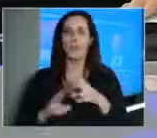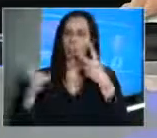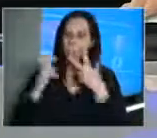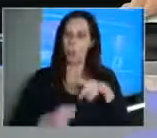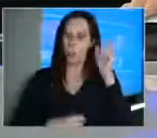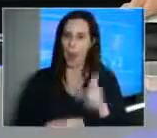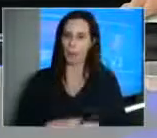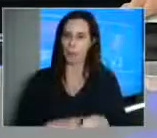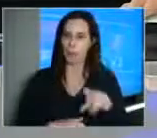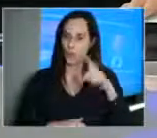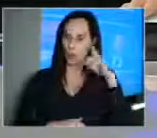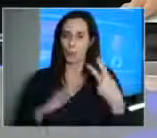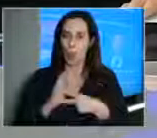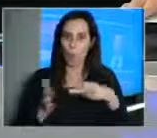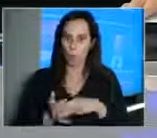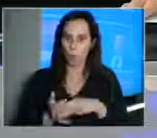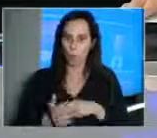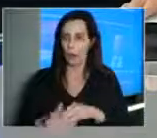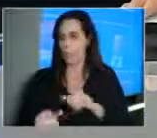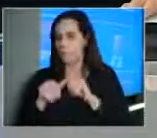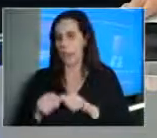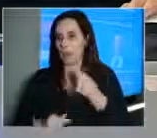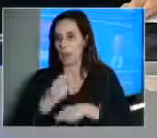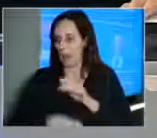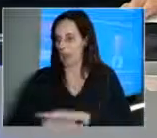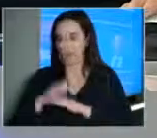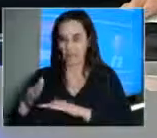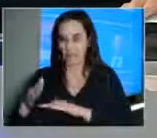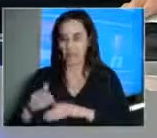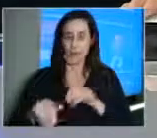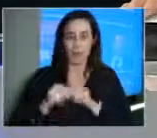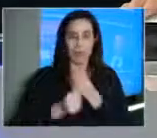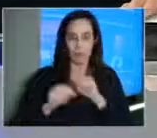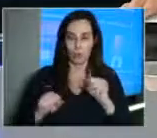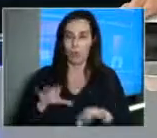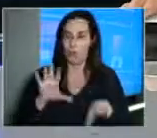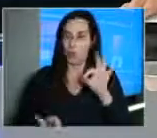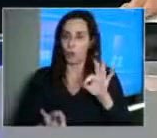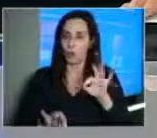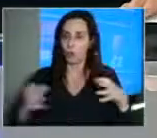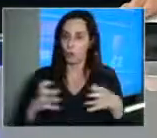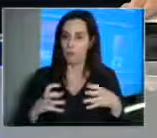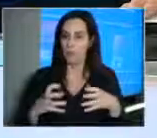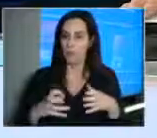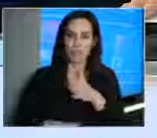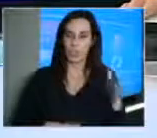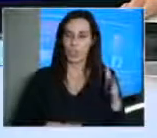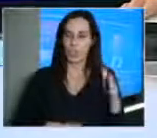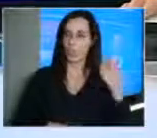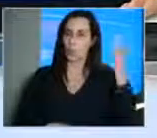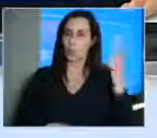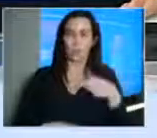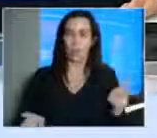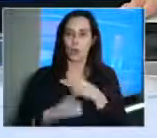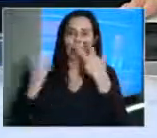לצפות מאדם שמחזיק בדעות פוליטיות, בעד כלכלה ימנית, בעד חירות, להצביע עבור מפלגת שמאל סוציאליסטית.